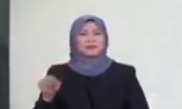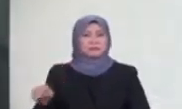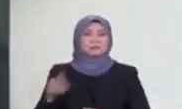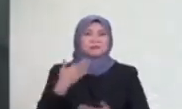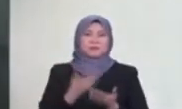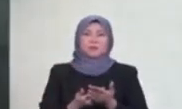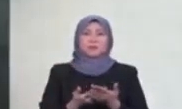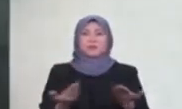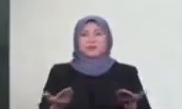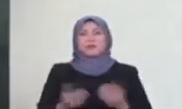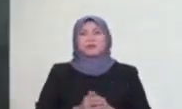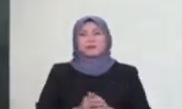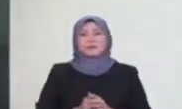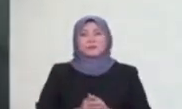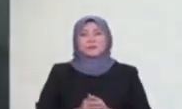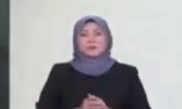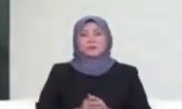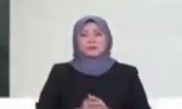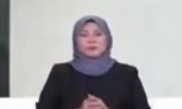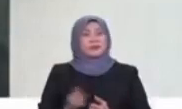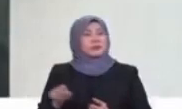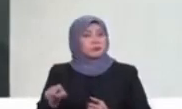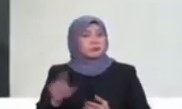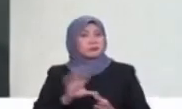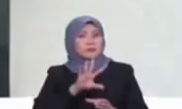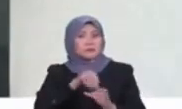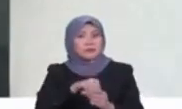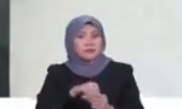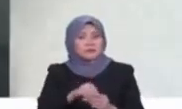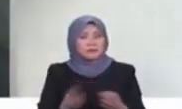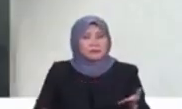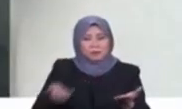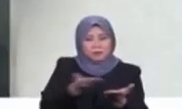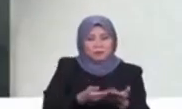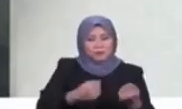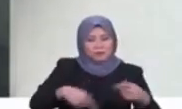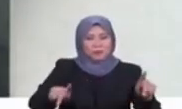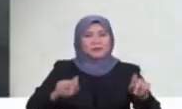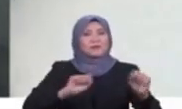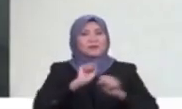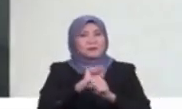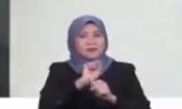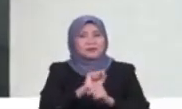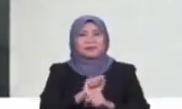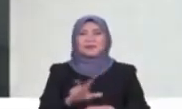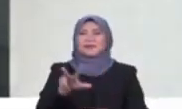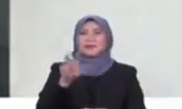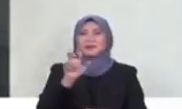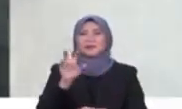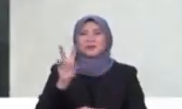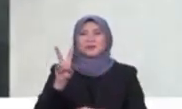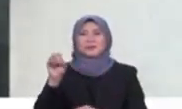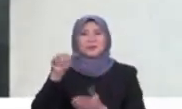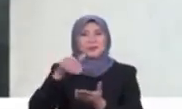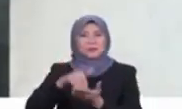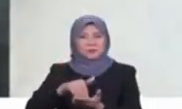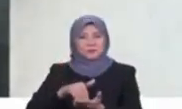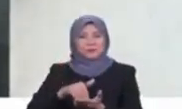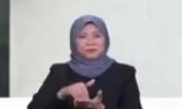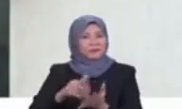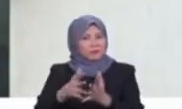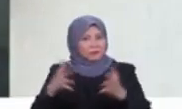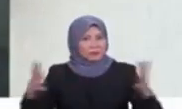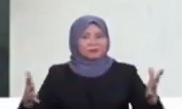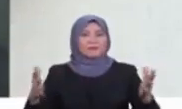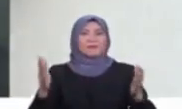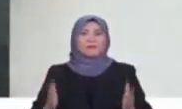sekali. Pertama, bukan saja ia melibatkan penawaran peluang pekerjaan sehingga 370,000